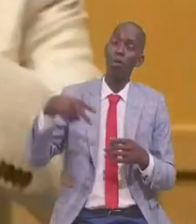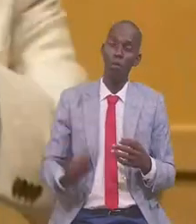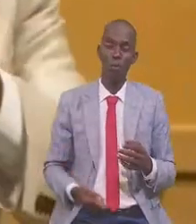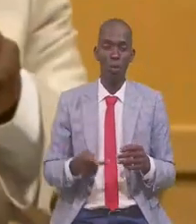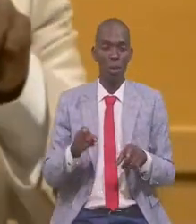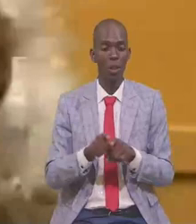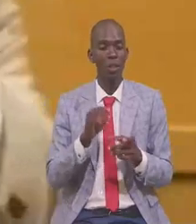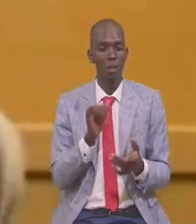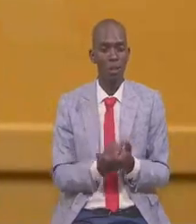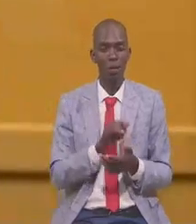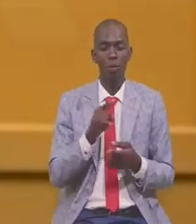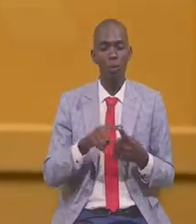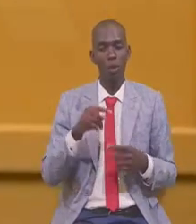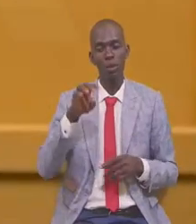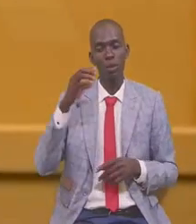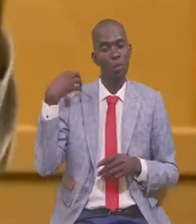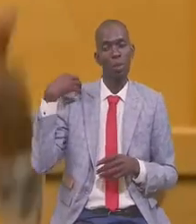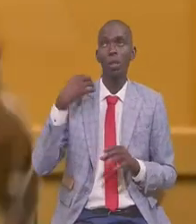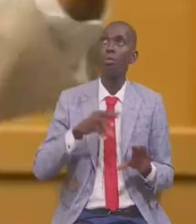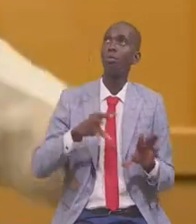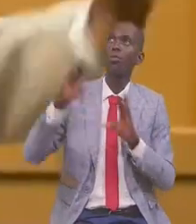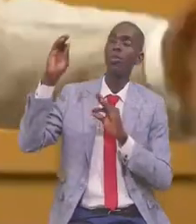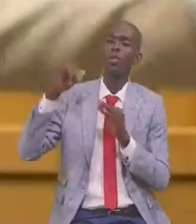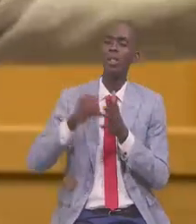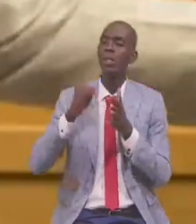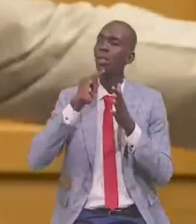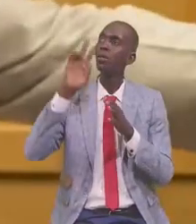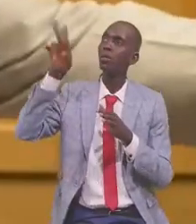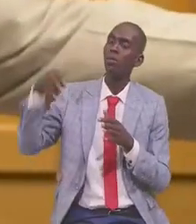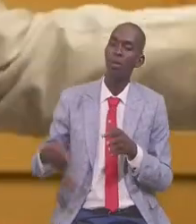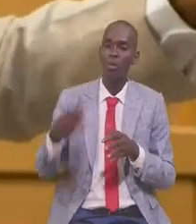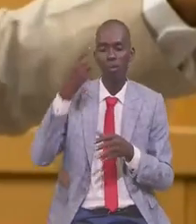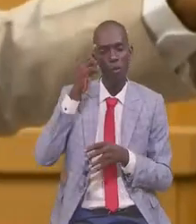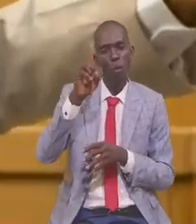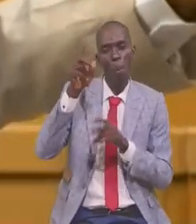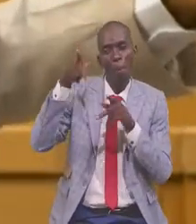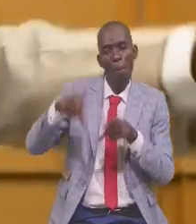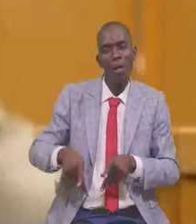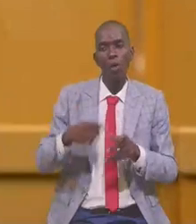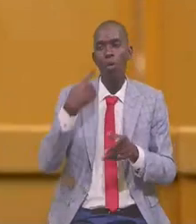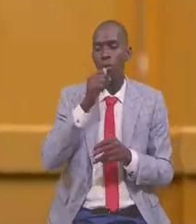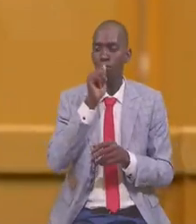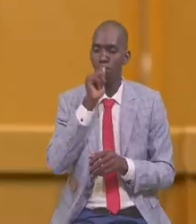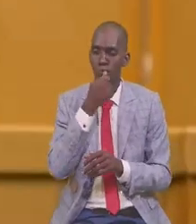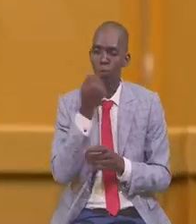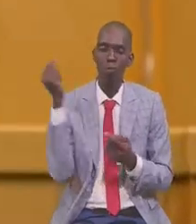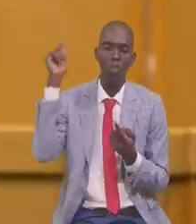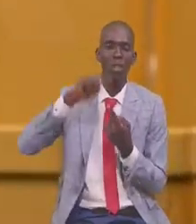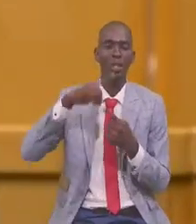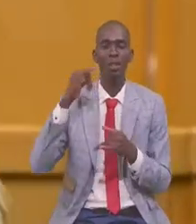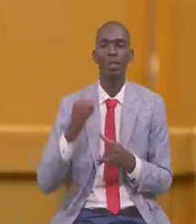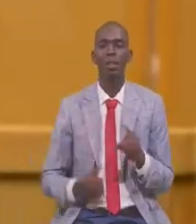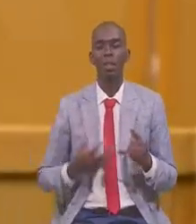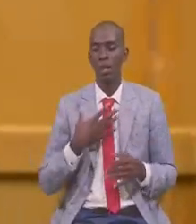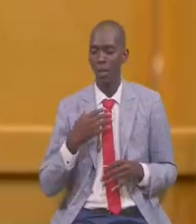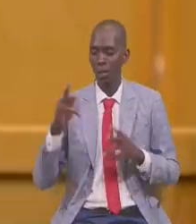une seule personne. Une personne qui a persévéré jusqu'à la fin de ce voyage et qui a pris.